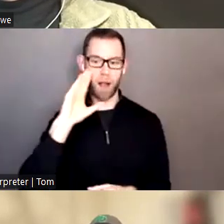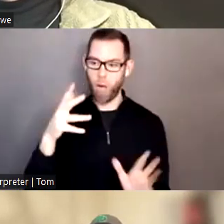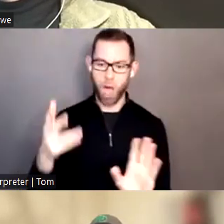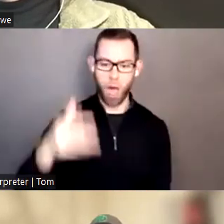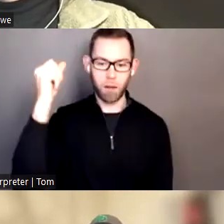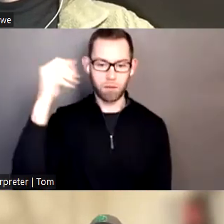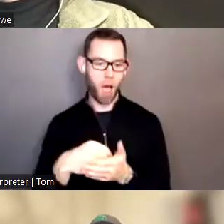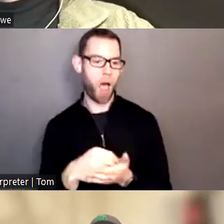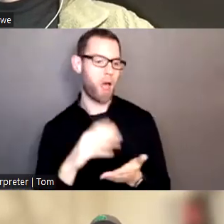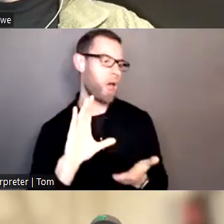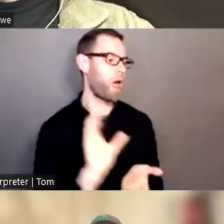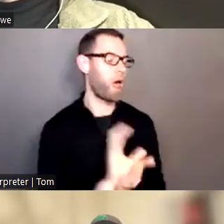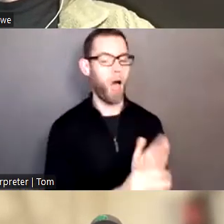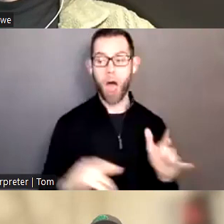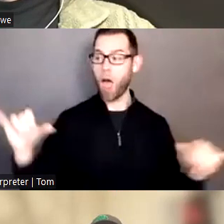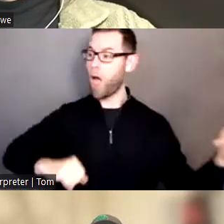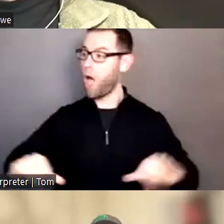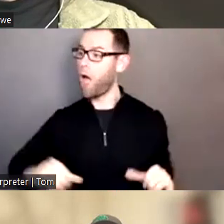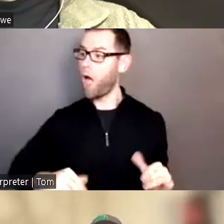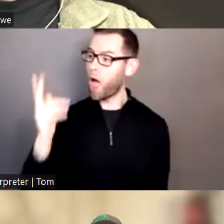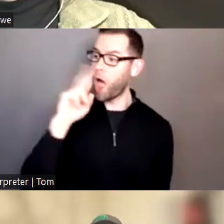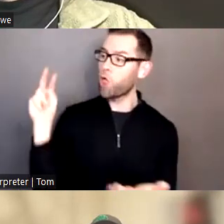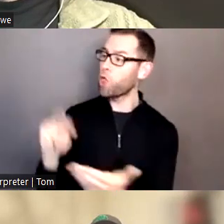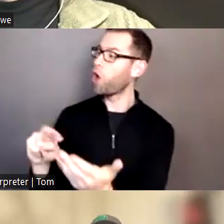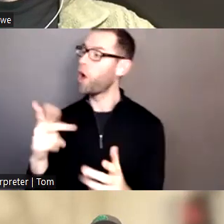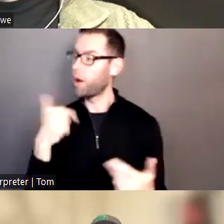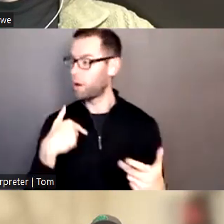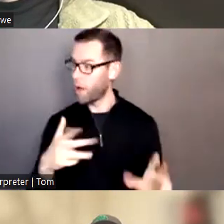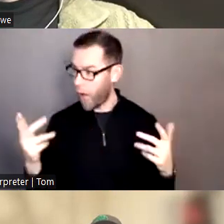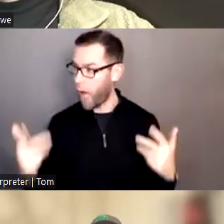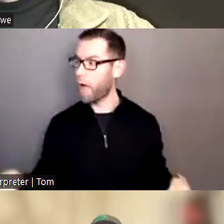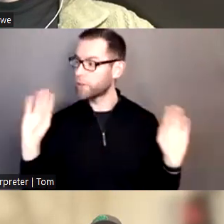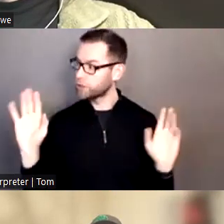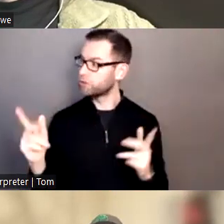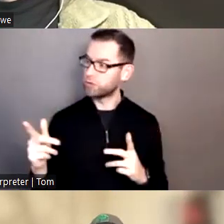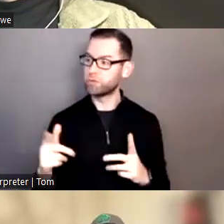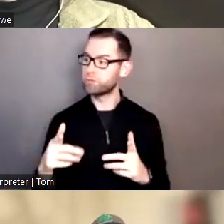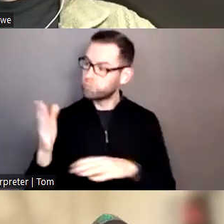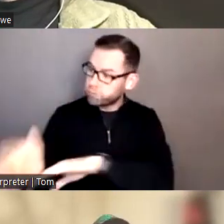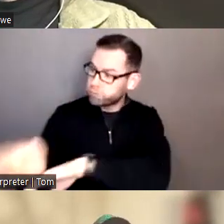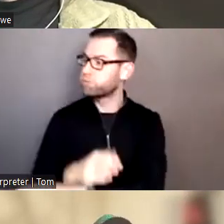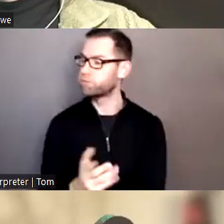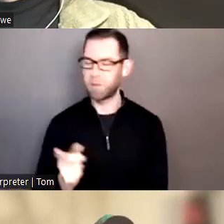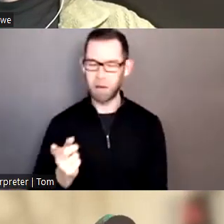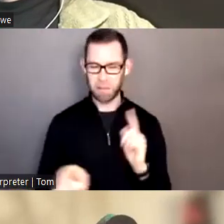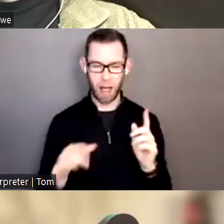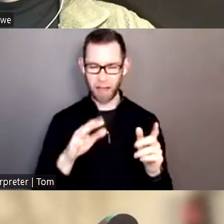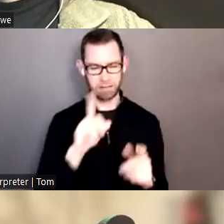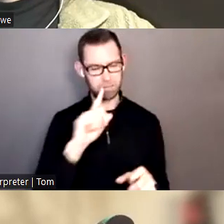c'est pas venir prendre l'argent et puis aller avec et puis dire il y aurait des monde et puis il va pas marcher